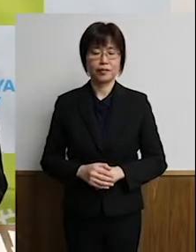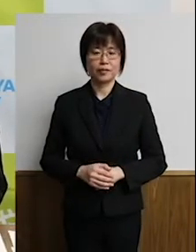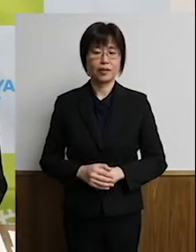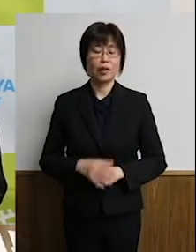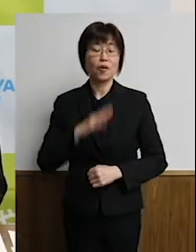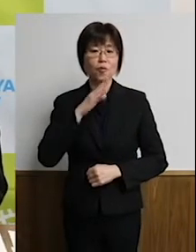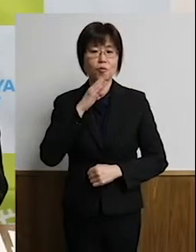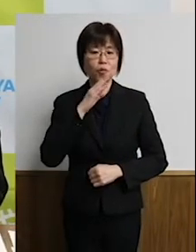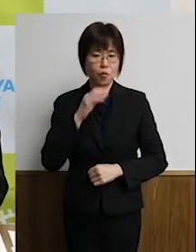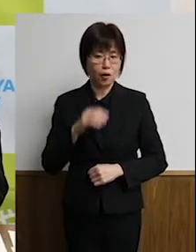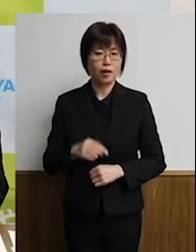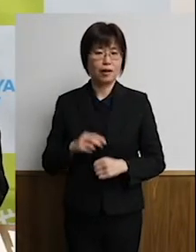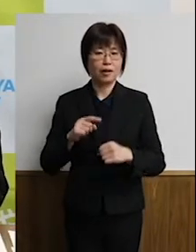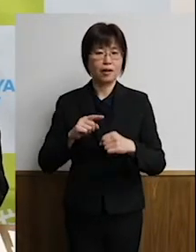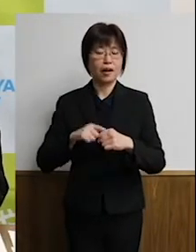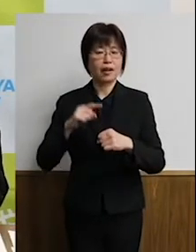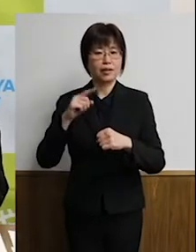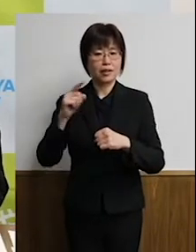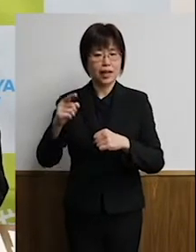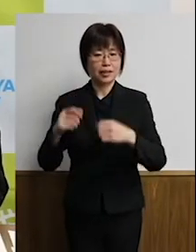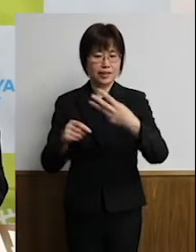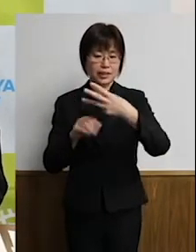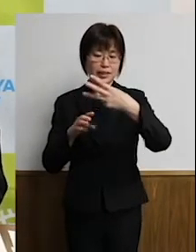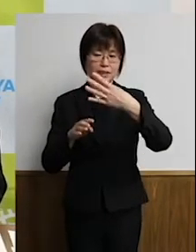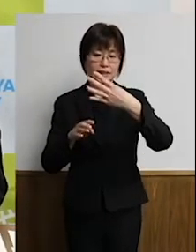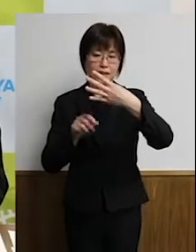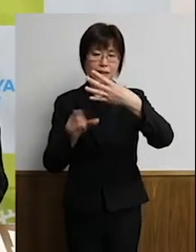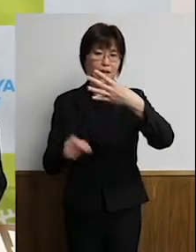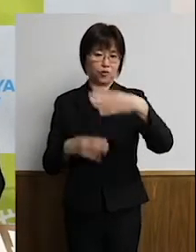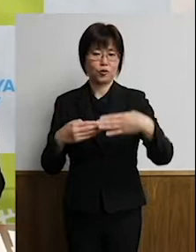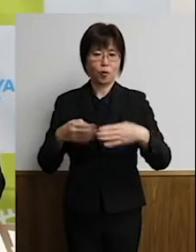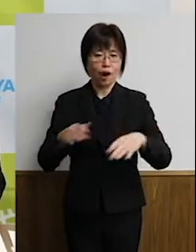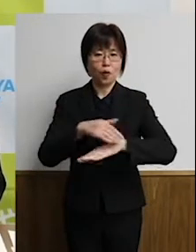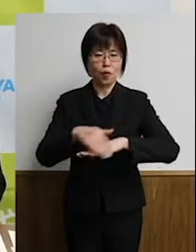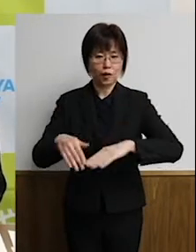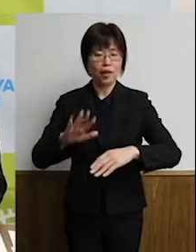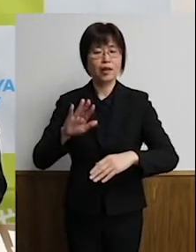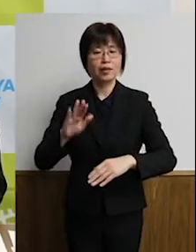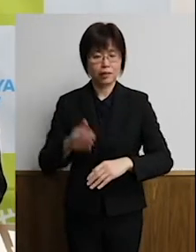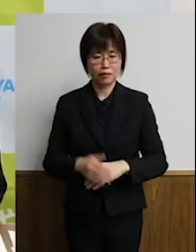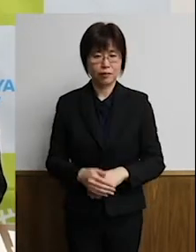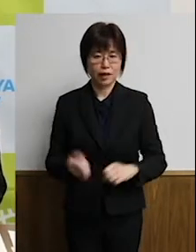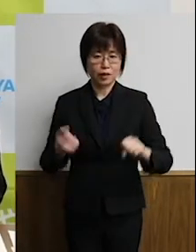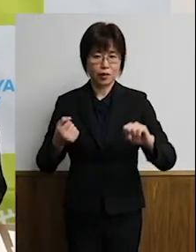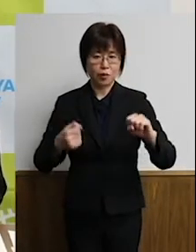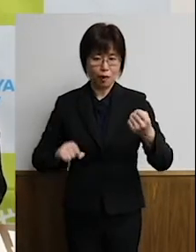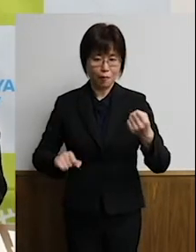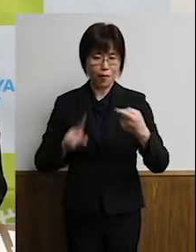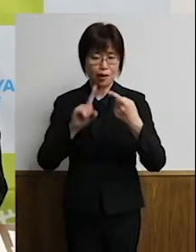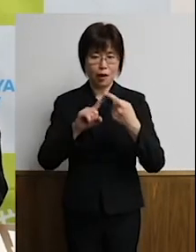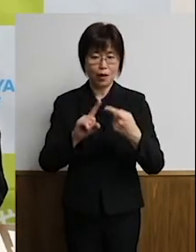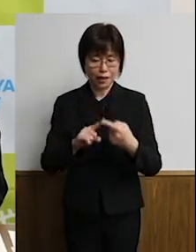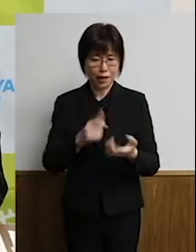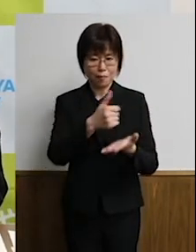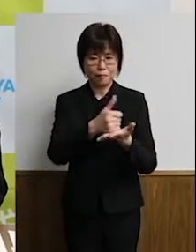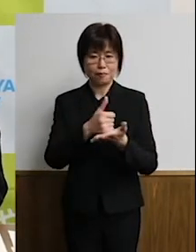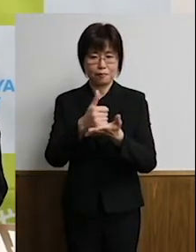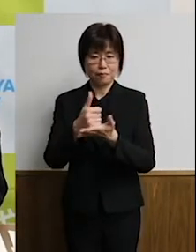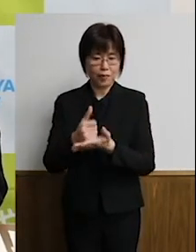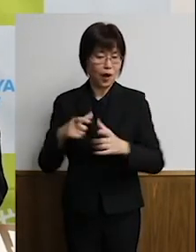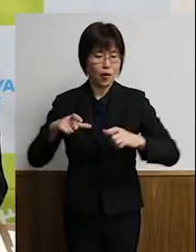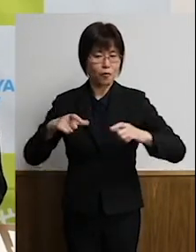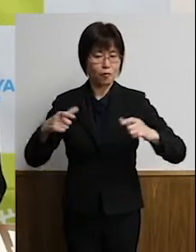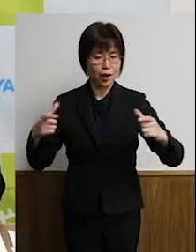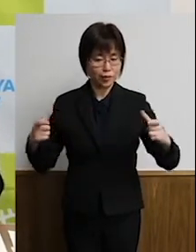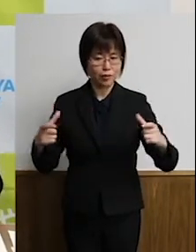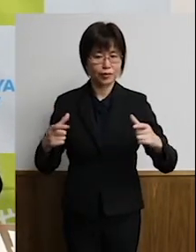初はですね、令和4年4月に公開を予定しておりましたが、大河ドラマの放送により訪問者の増加が見込